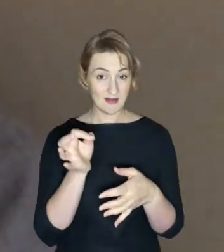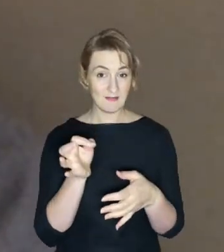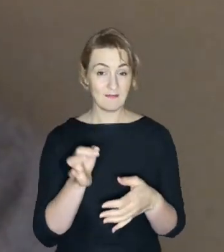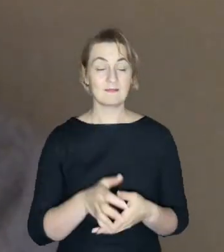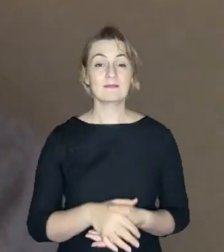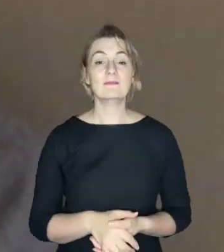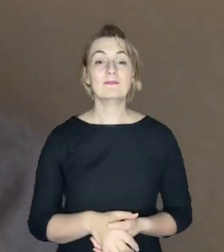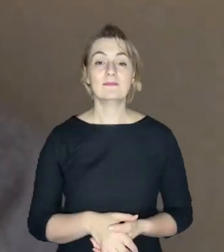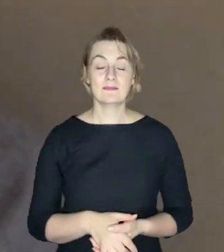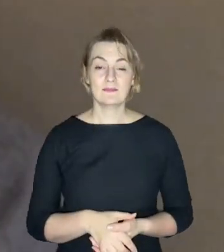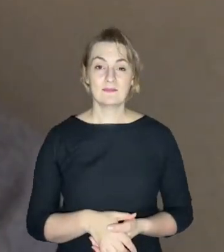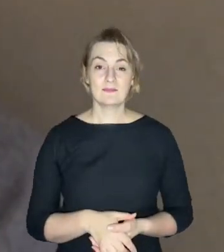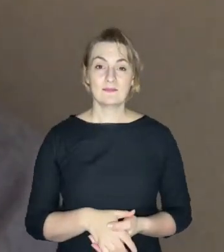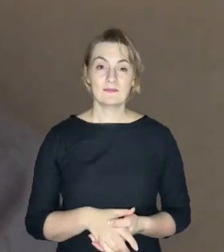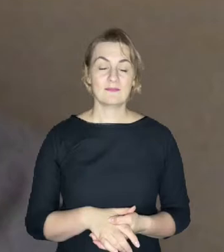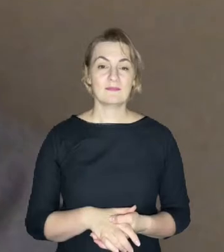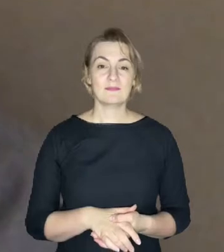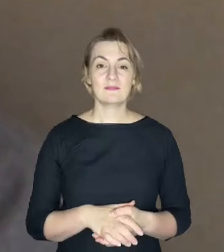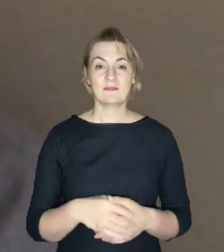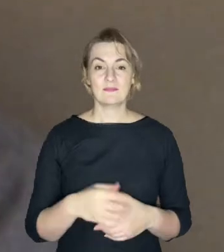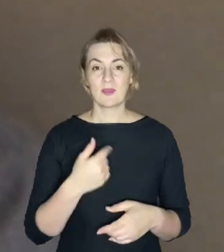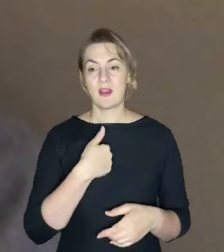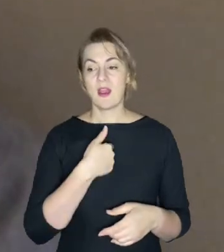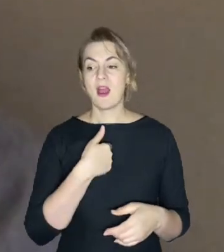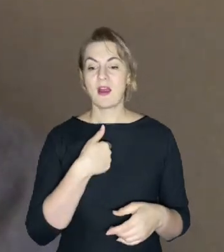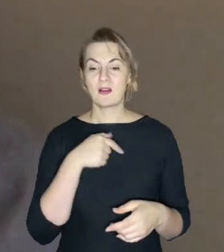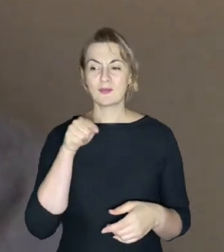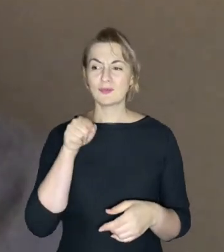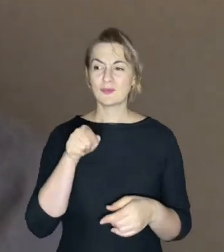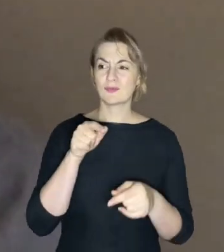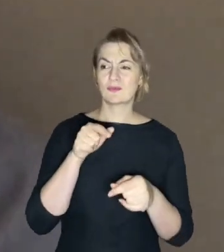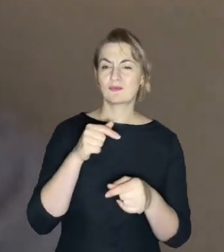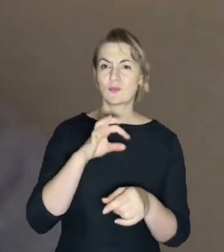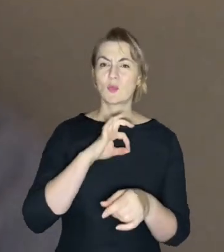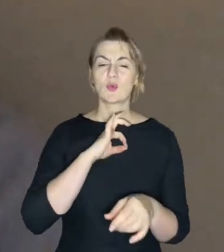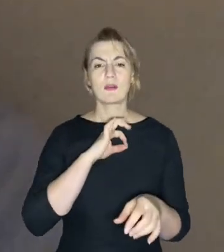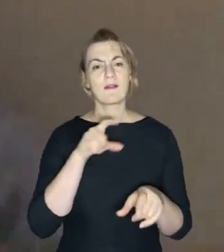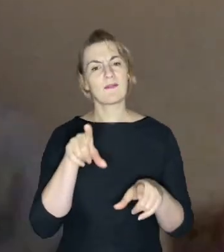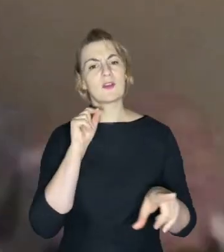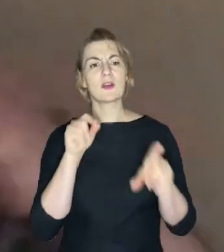ściany i czy w jakim stopniu ja się swoimi wyborami,